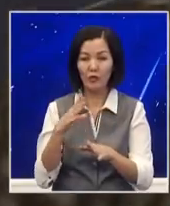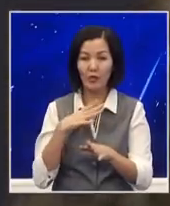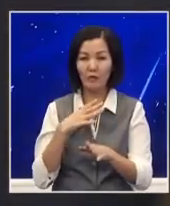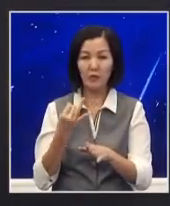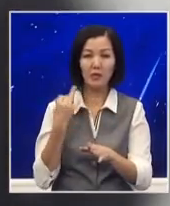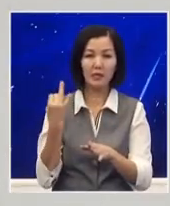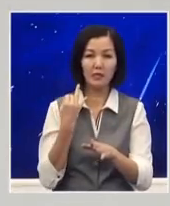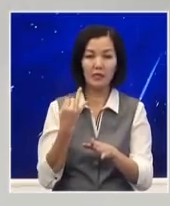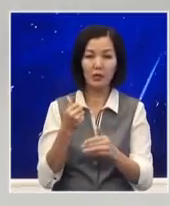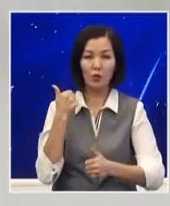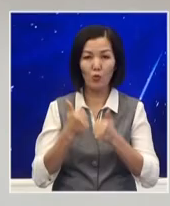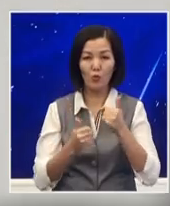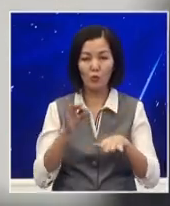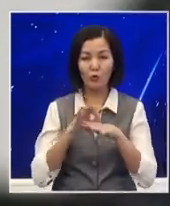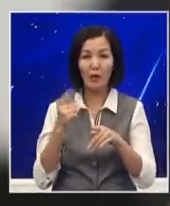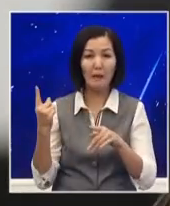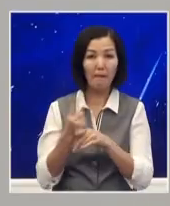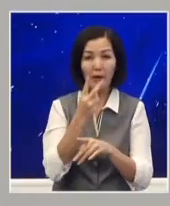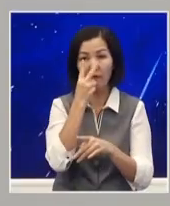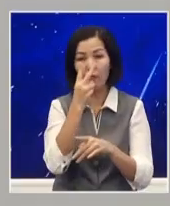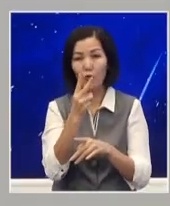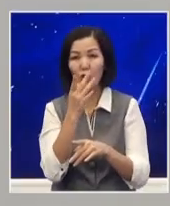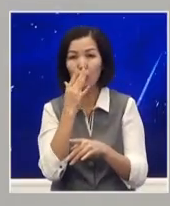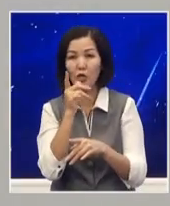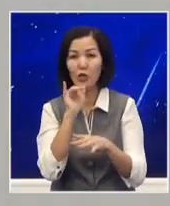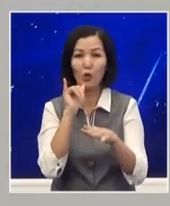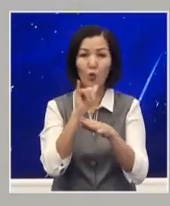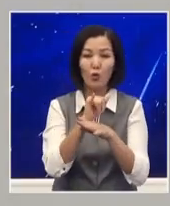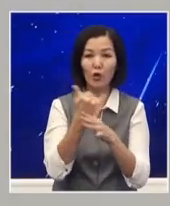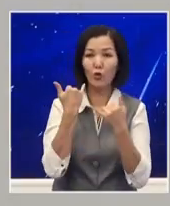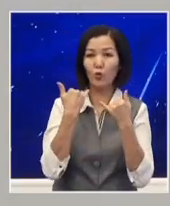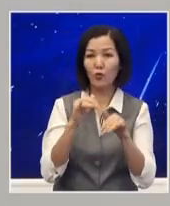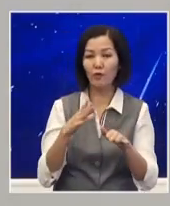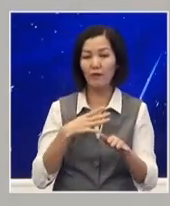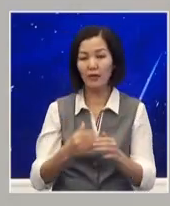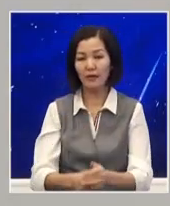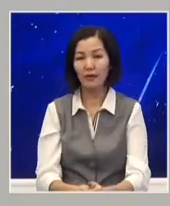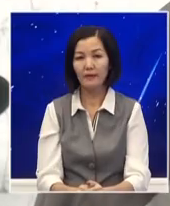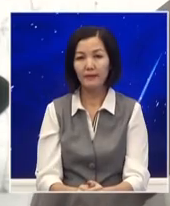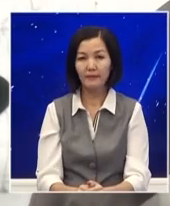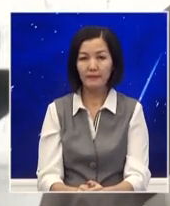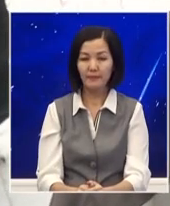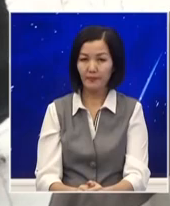делебесін қоздырды. Мұндайды алғаш көрген шетелдік қонақтар аузын ашып аң-таң болысты.